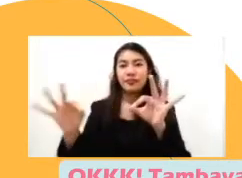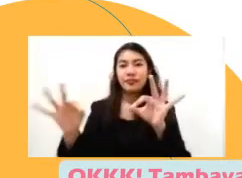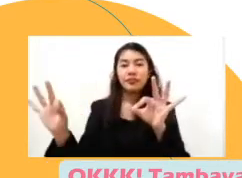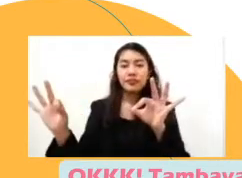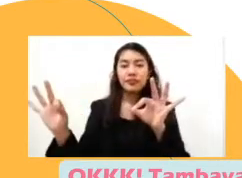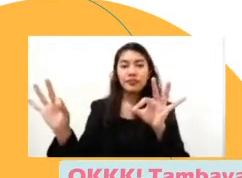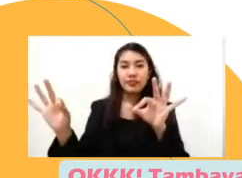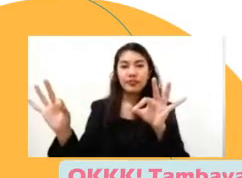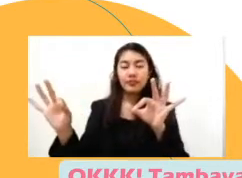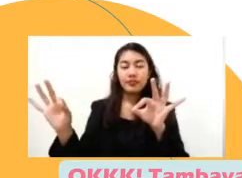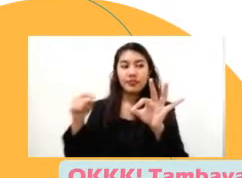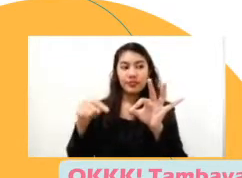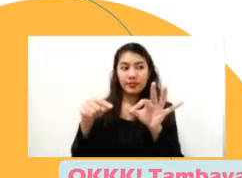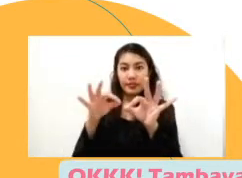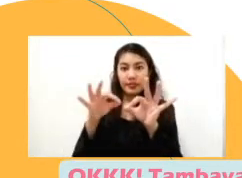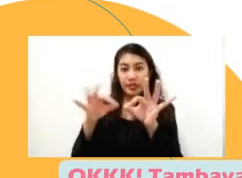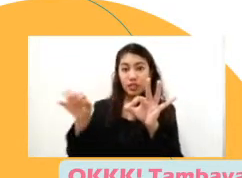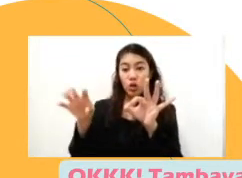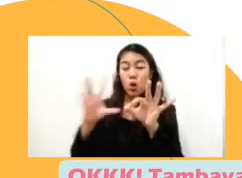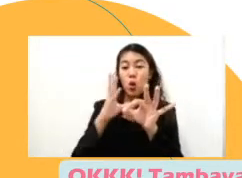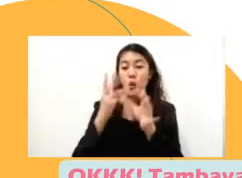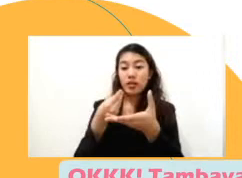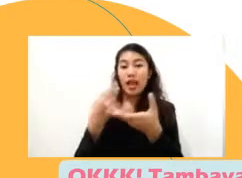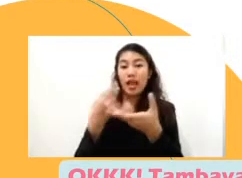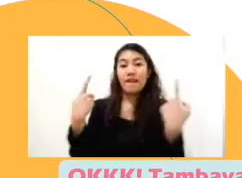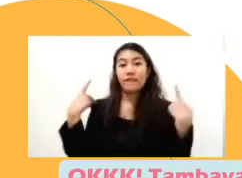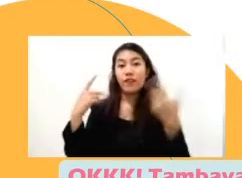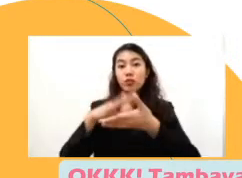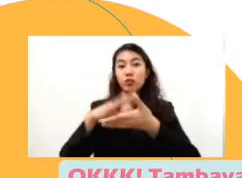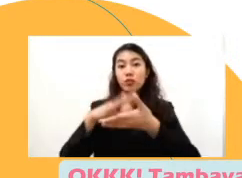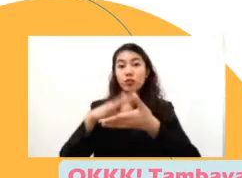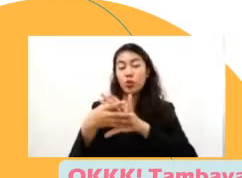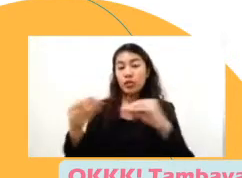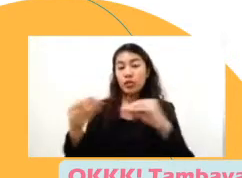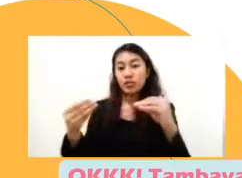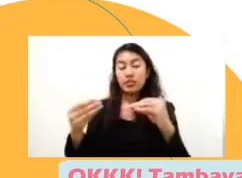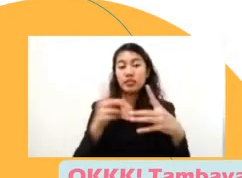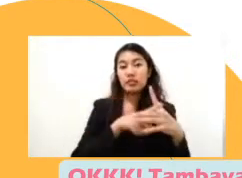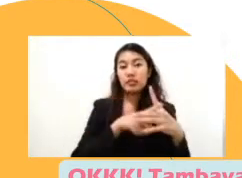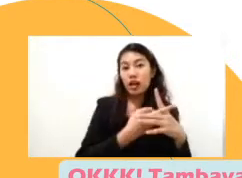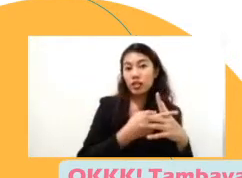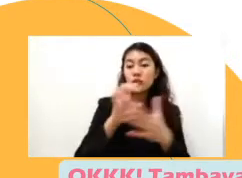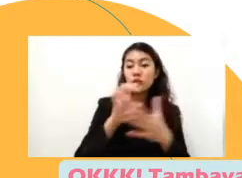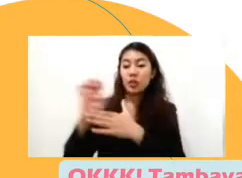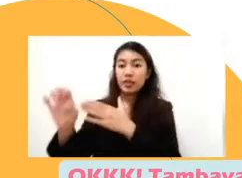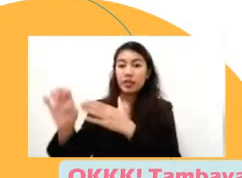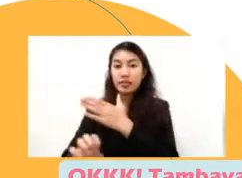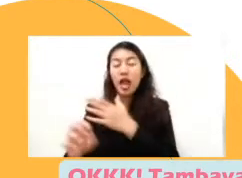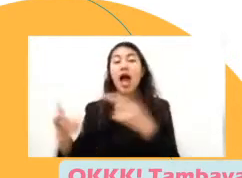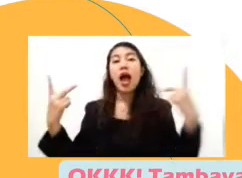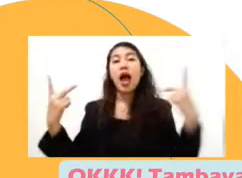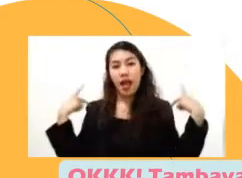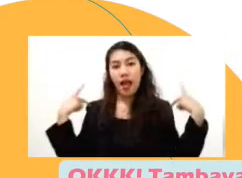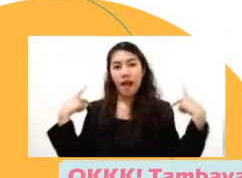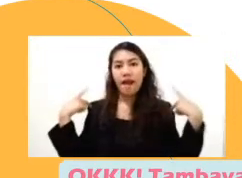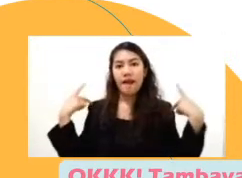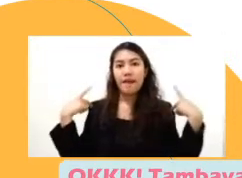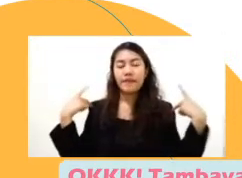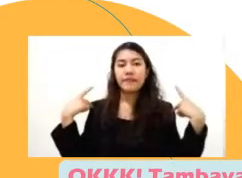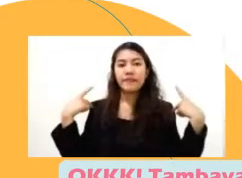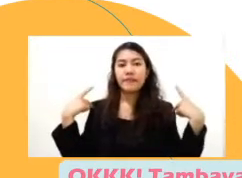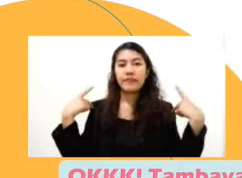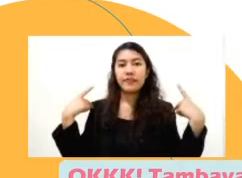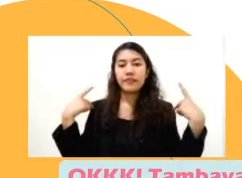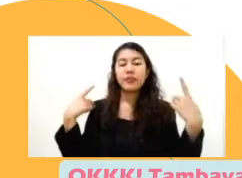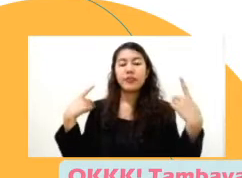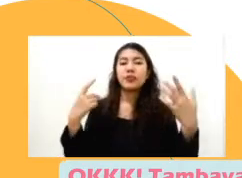lyrics na nagkukwento mula sa simula hanggang sa huli, may journey na